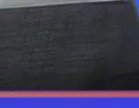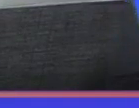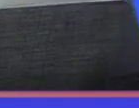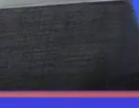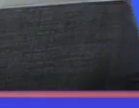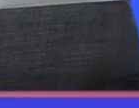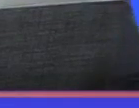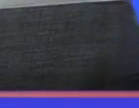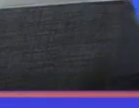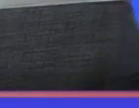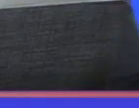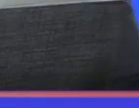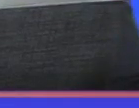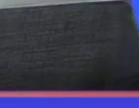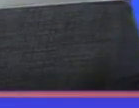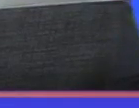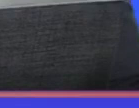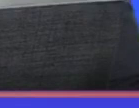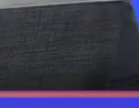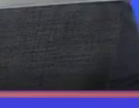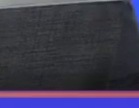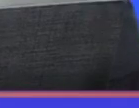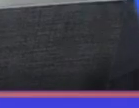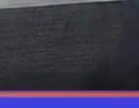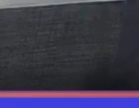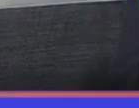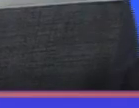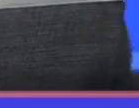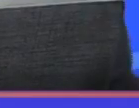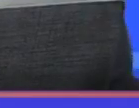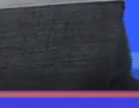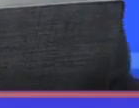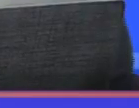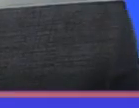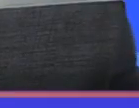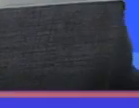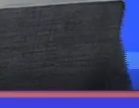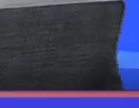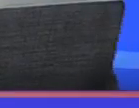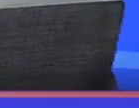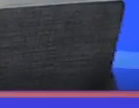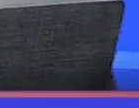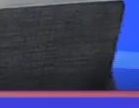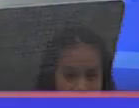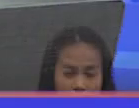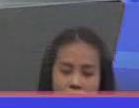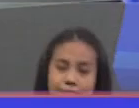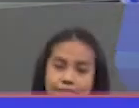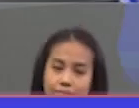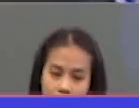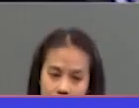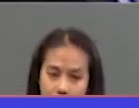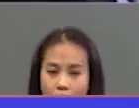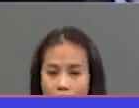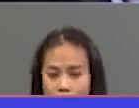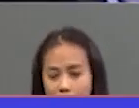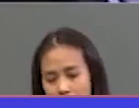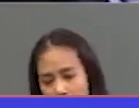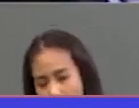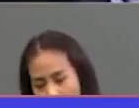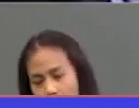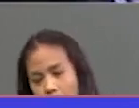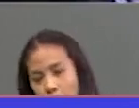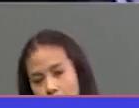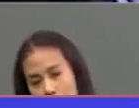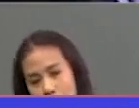ยงานที่ขึ้นตรงต่อกระทรวงกลาโหมและเหล่าทัพร่วมมือกับคณะกรรมการป้องกันและปราบปรามยาเสพติดสำนักงานตำรวจแห่งชาติและหน่วยงานที่เกี่ยว